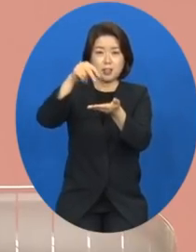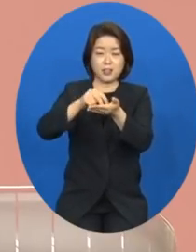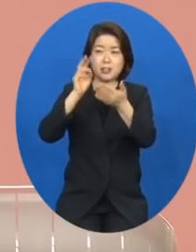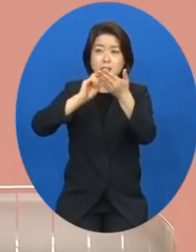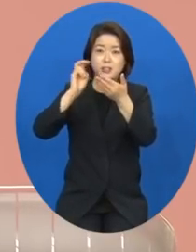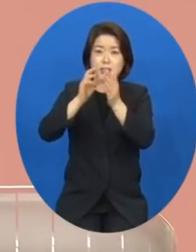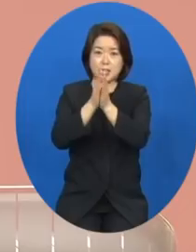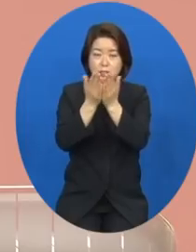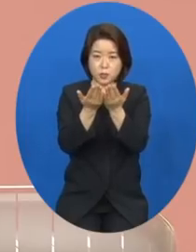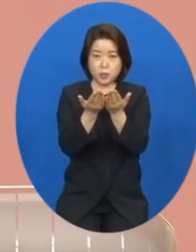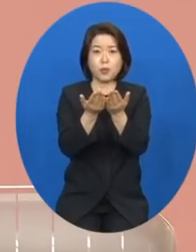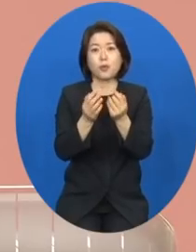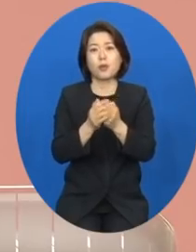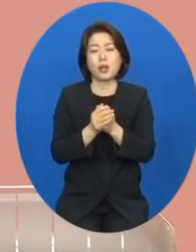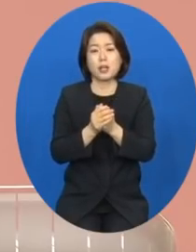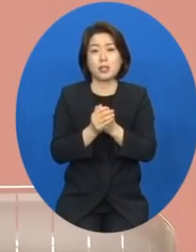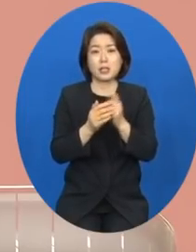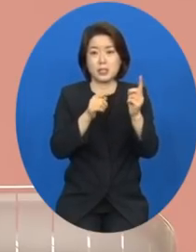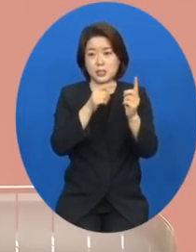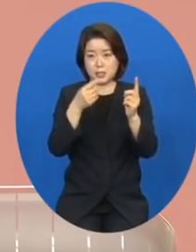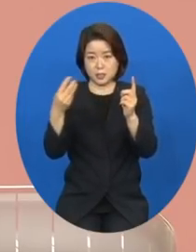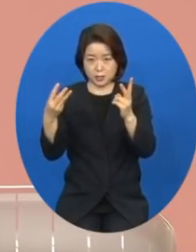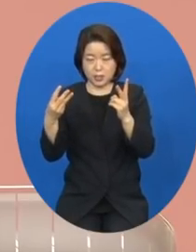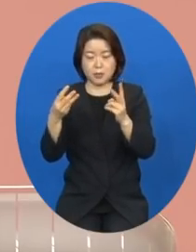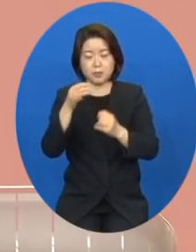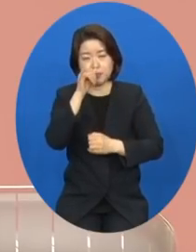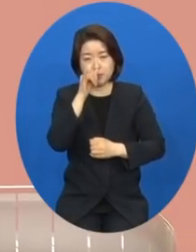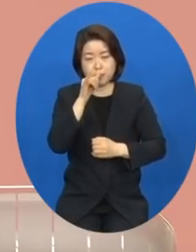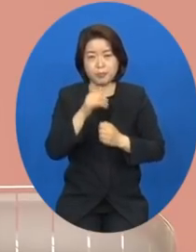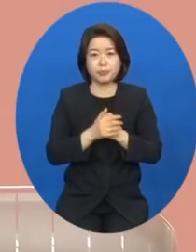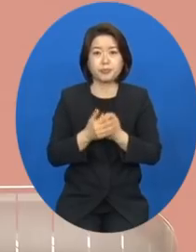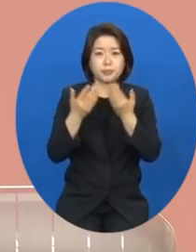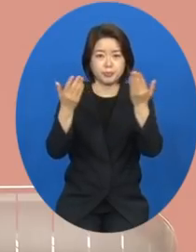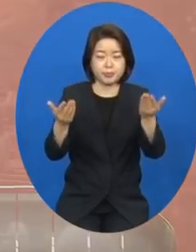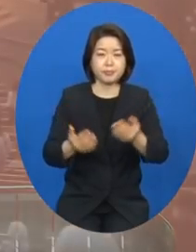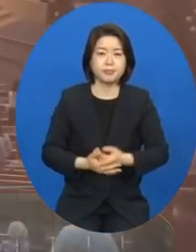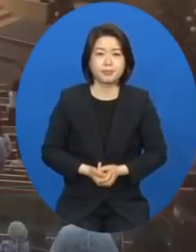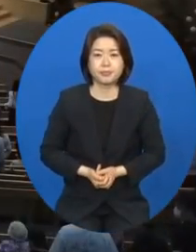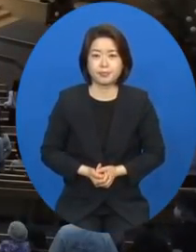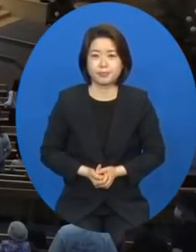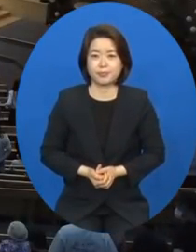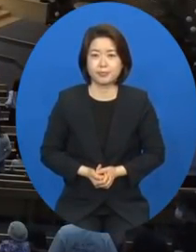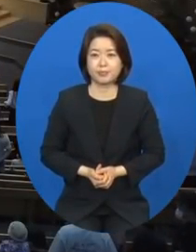찬송 괌 예절과 3절 이 부르도록 하겠습니다